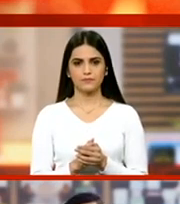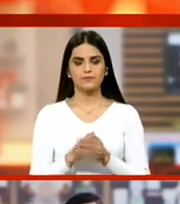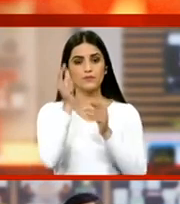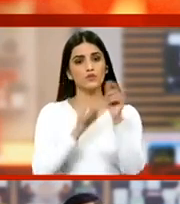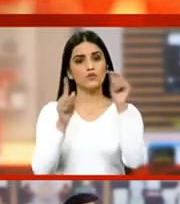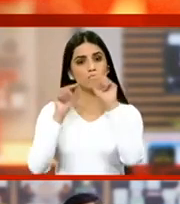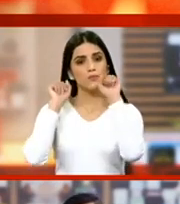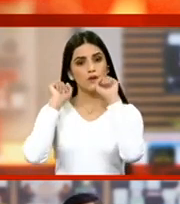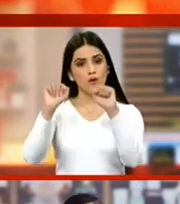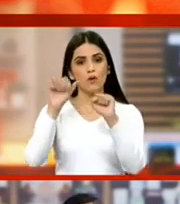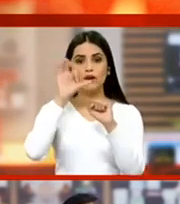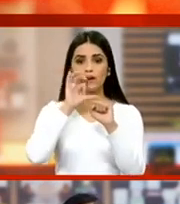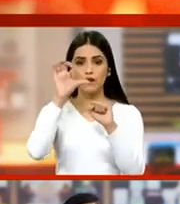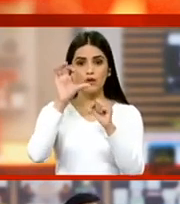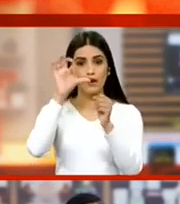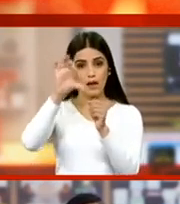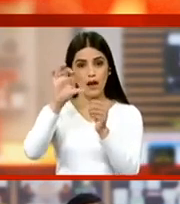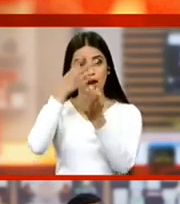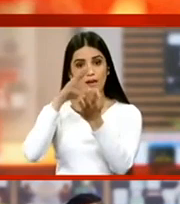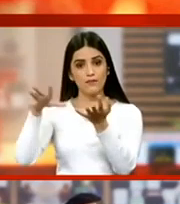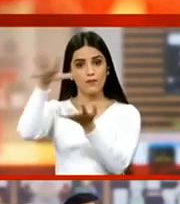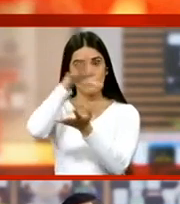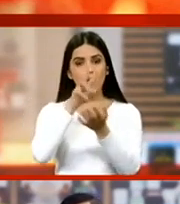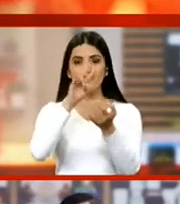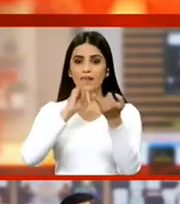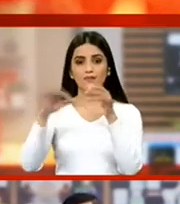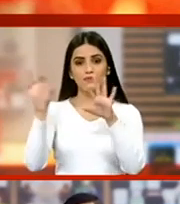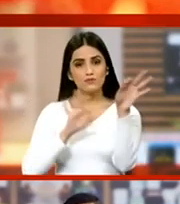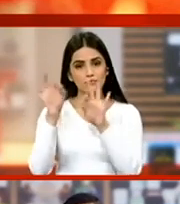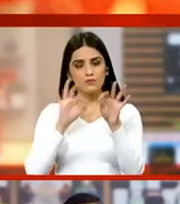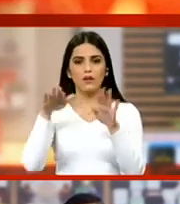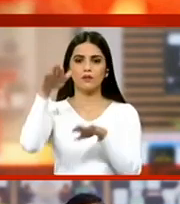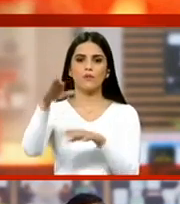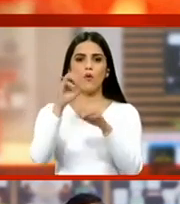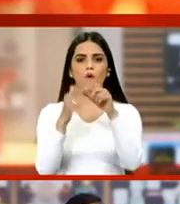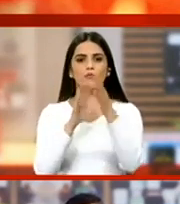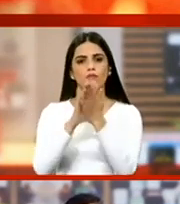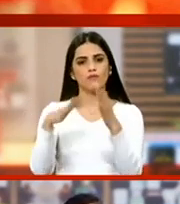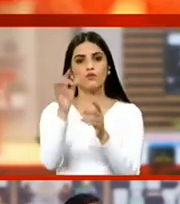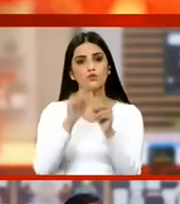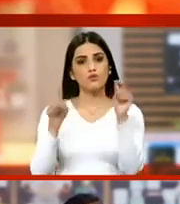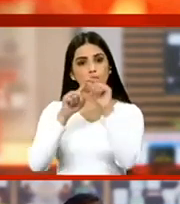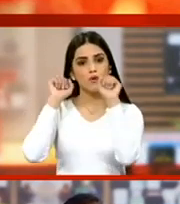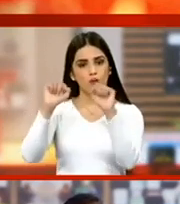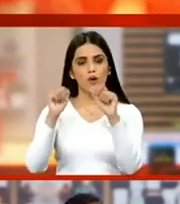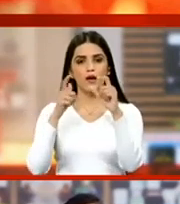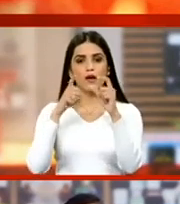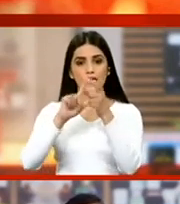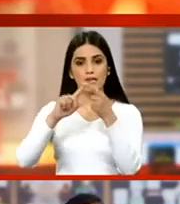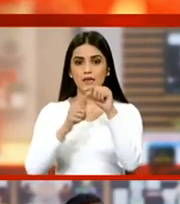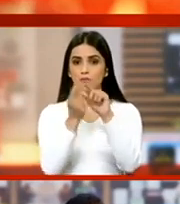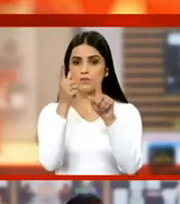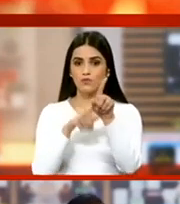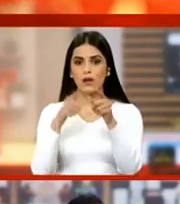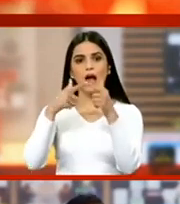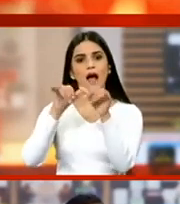यूपी विदान परिशत के नव निर्वाचित नौ सदस्यों को पद और गोपनीता के शपत दिलाई गई शपत यूपी के डिप्टी सियम दिनेश शर्मा रिटाइड